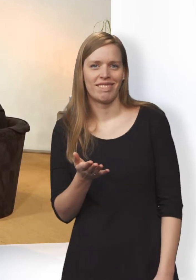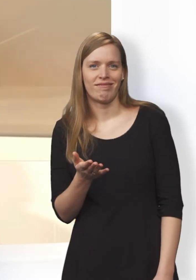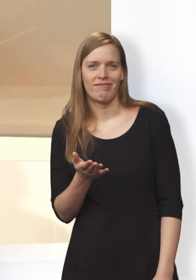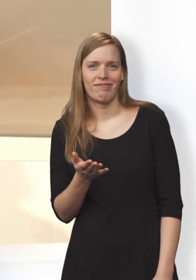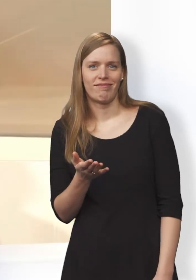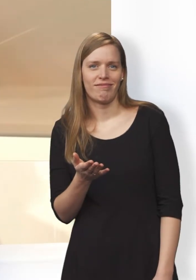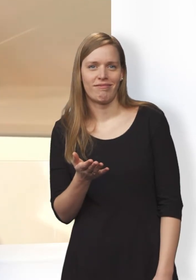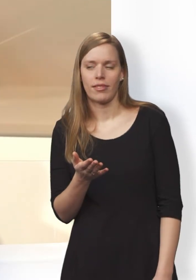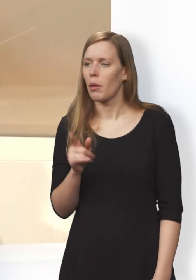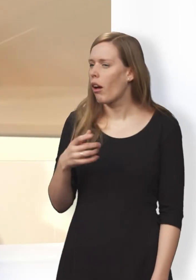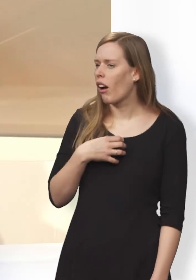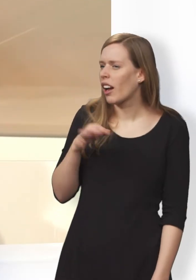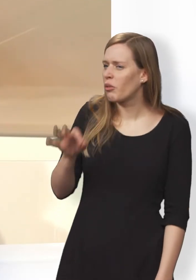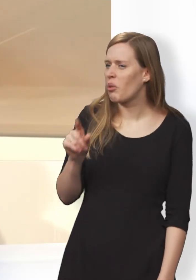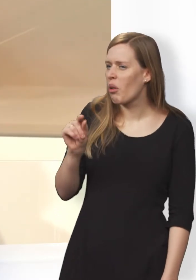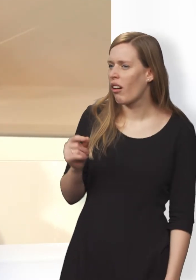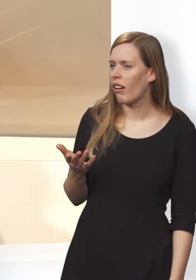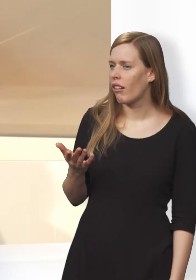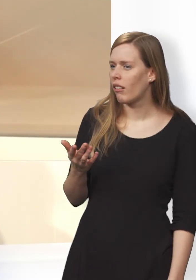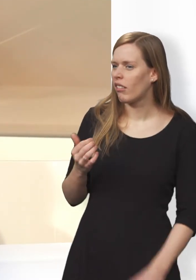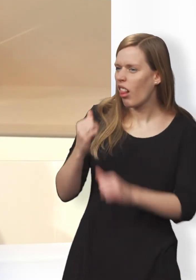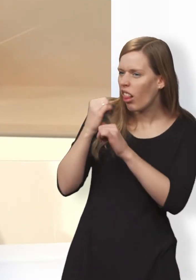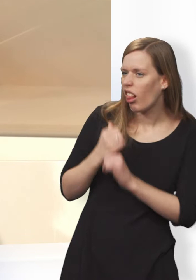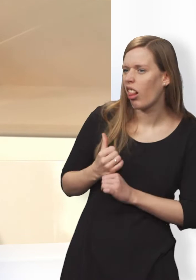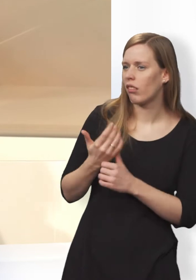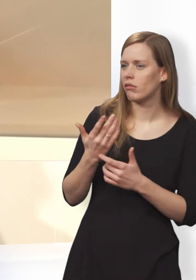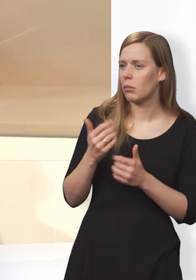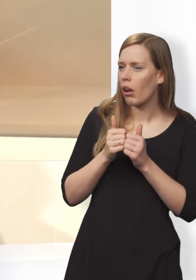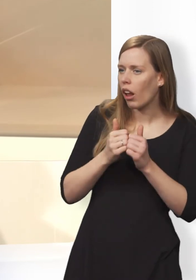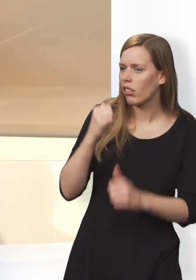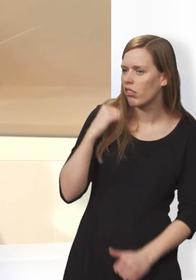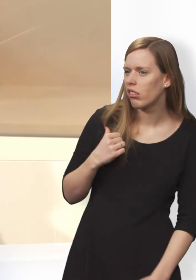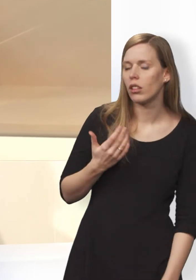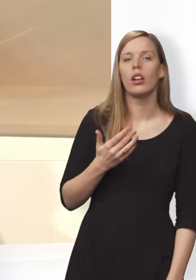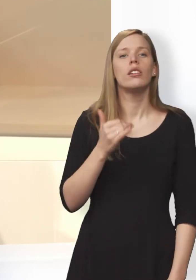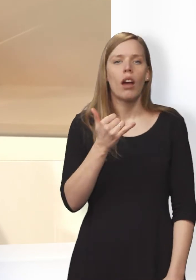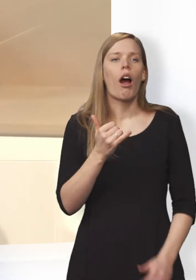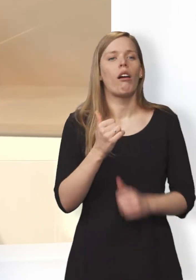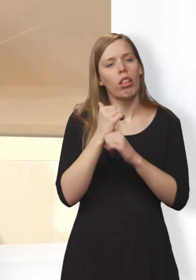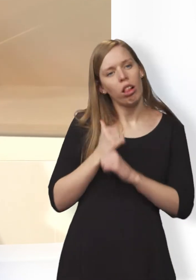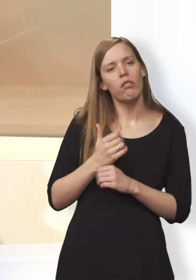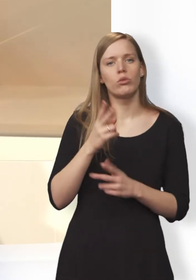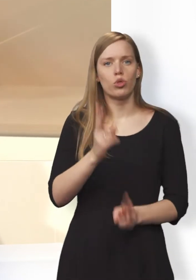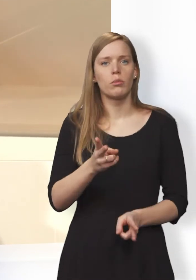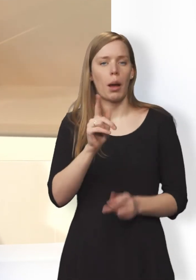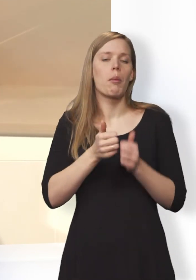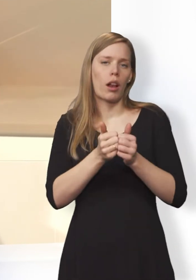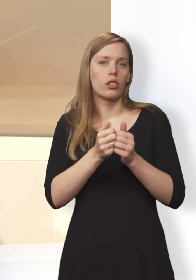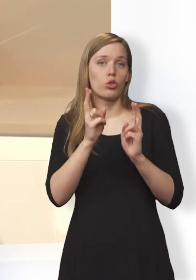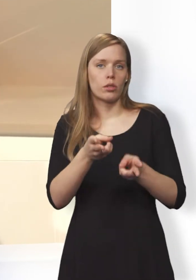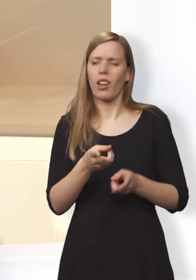was die krankheit versehen hast du begleiter dings lässt ich ja die ist da aber zwischen begleitung